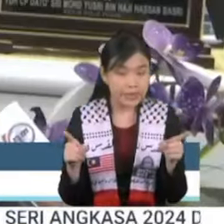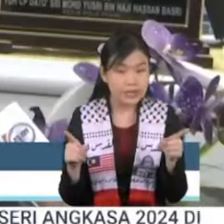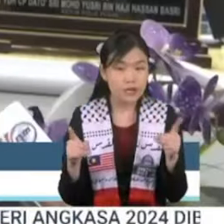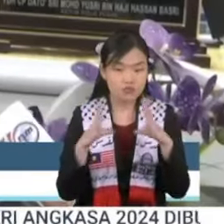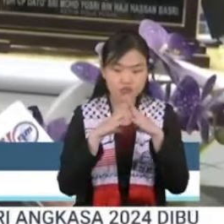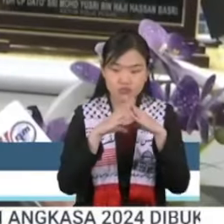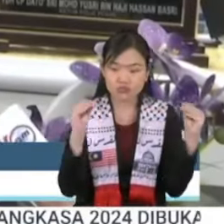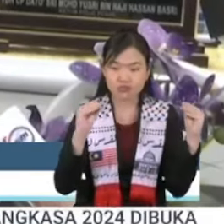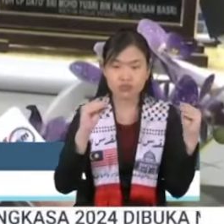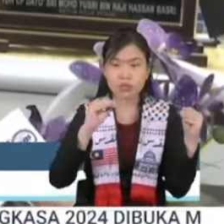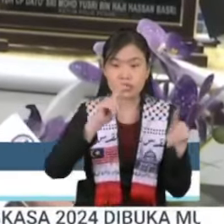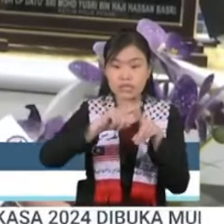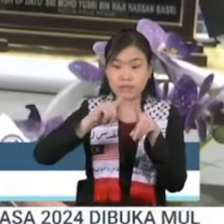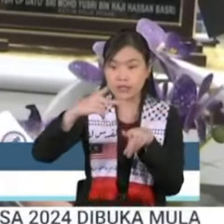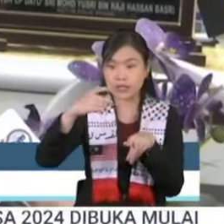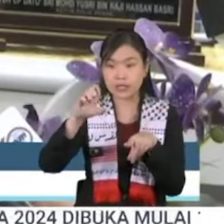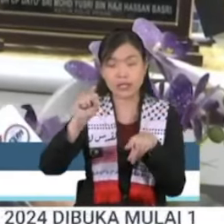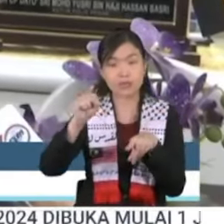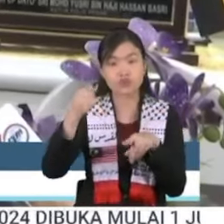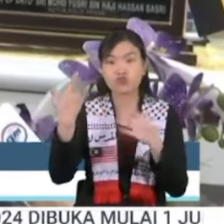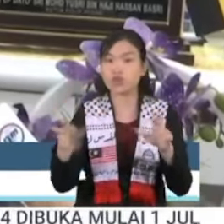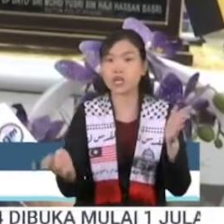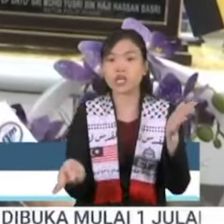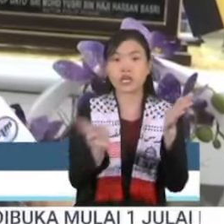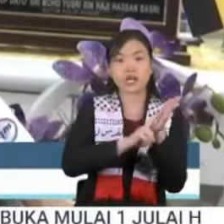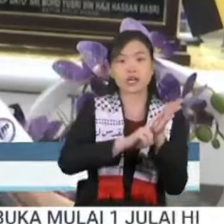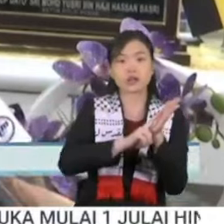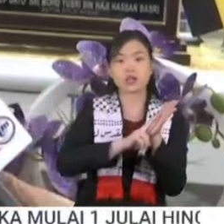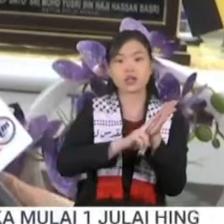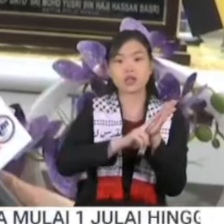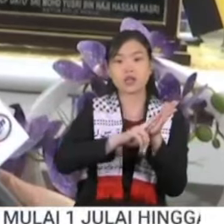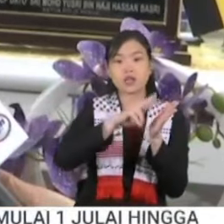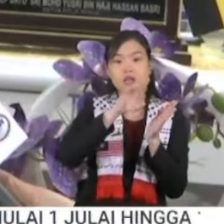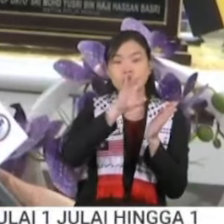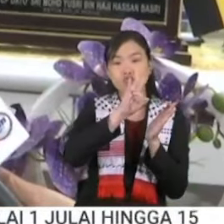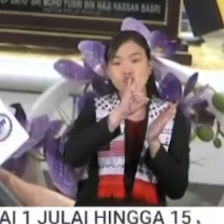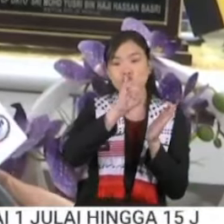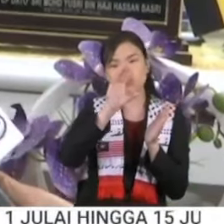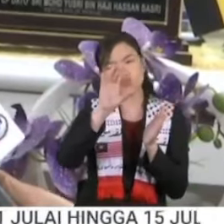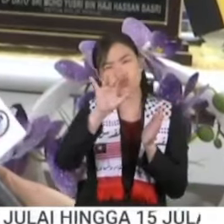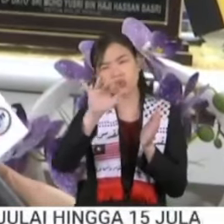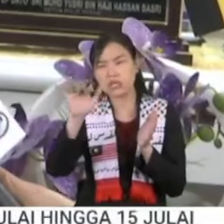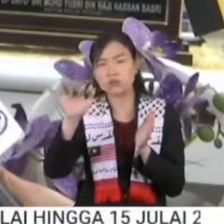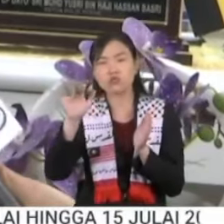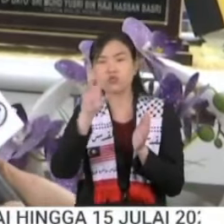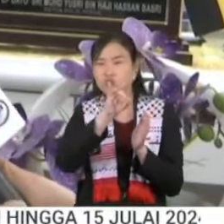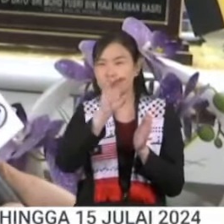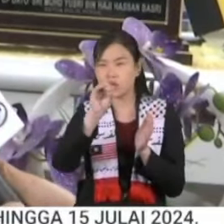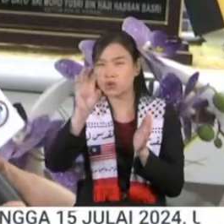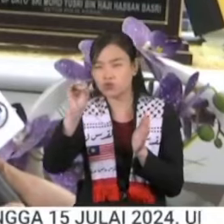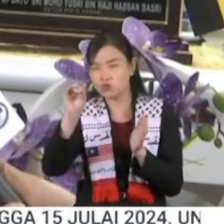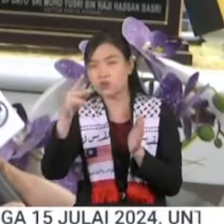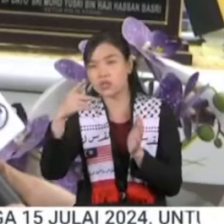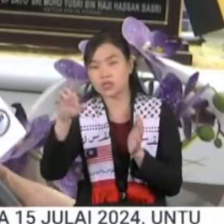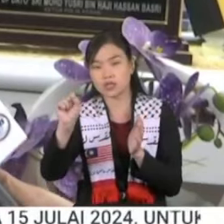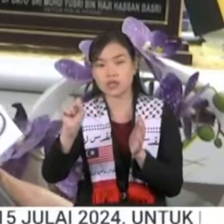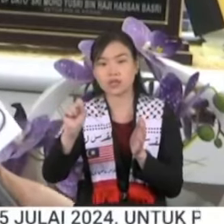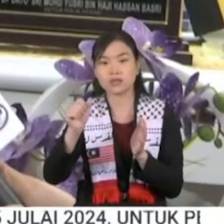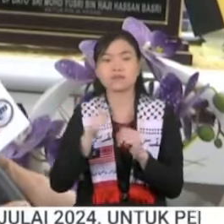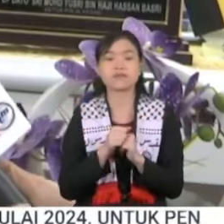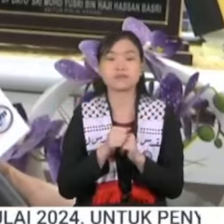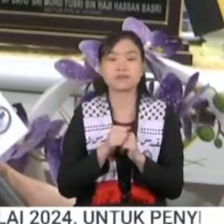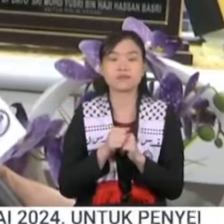kes bagi jenayah tebal ini telah mencatatkan sebanyak 789 kes daripada